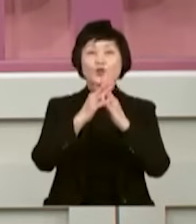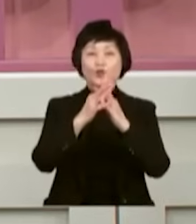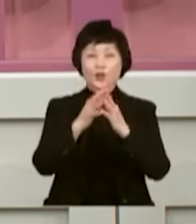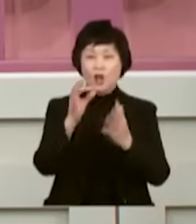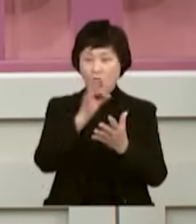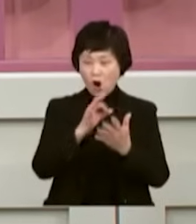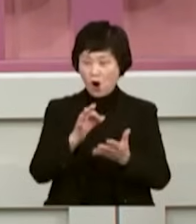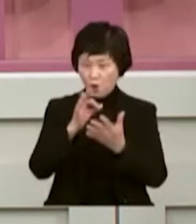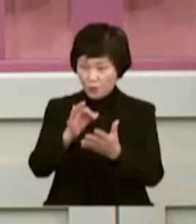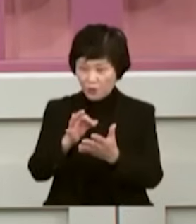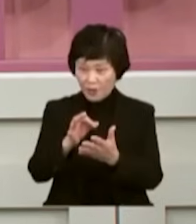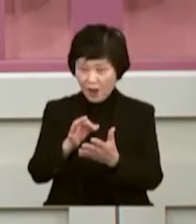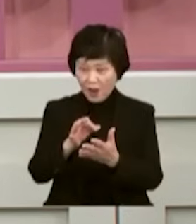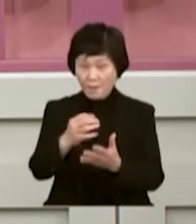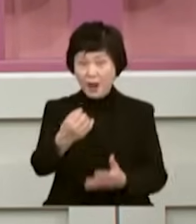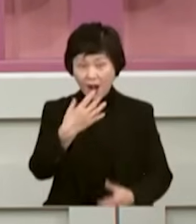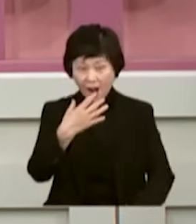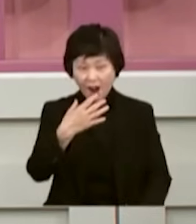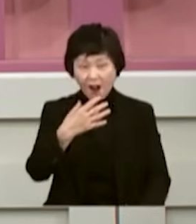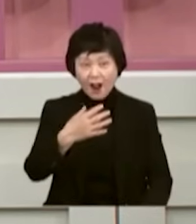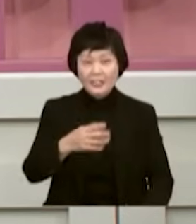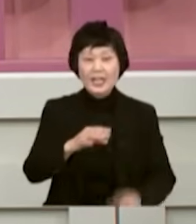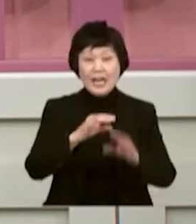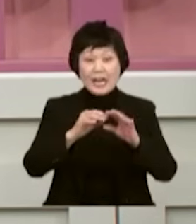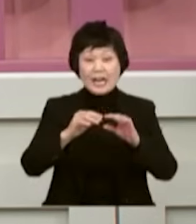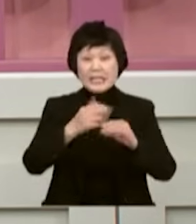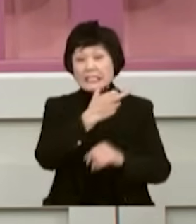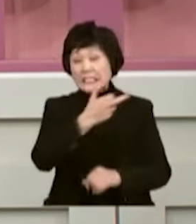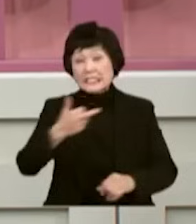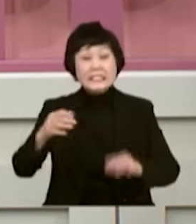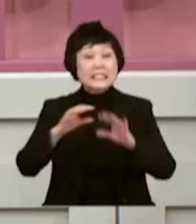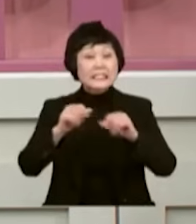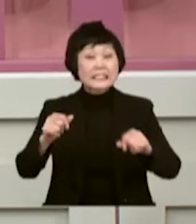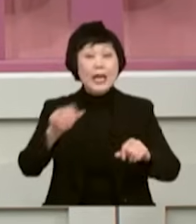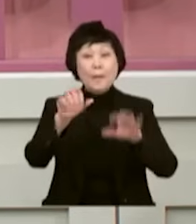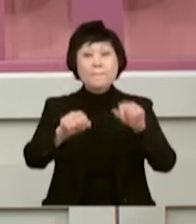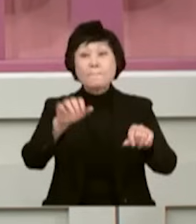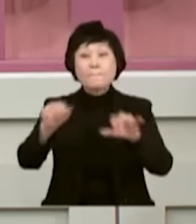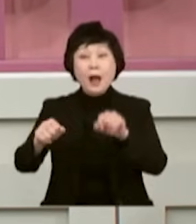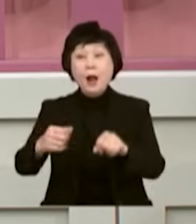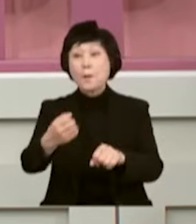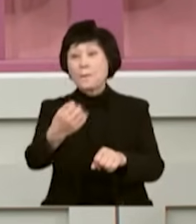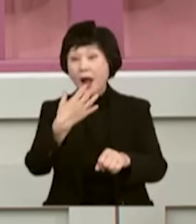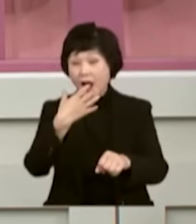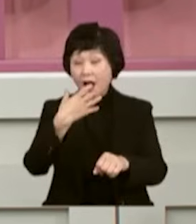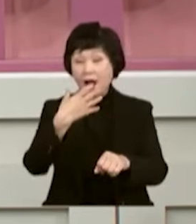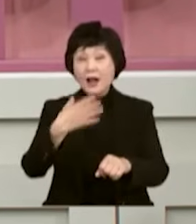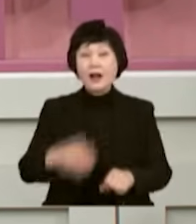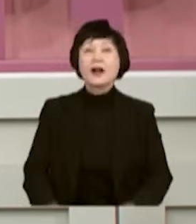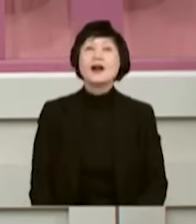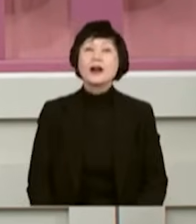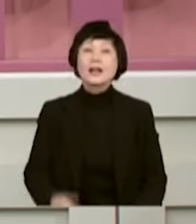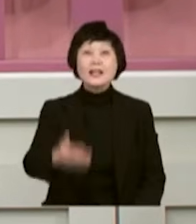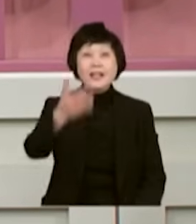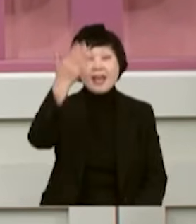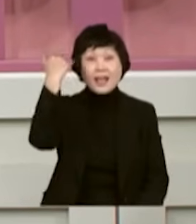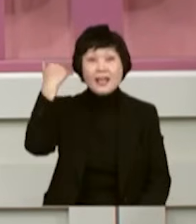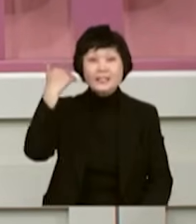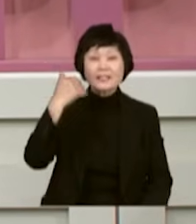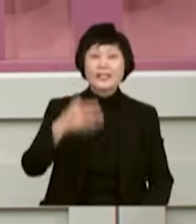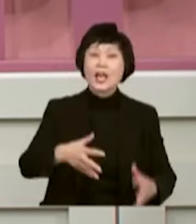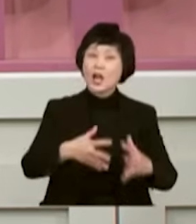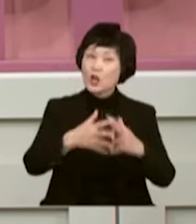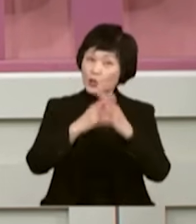땅을 잡았는데 옛날로서는 이제 건축을 하고 할 때 땅을 잡을 때